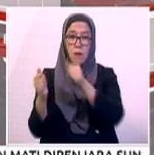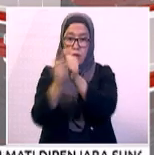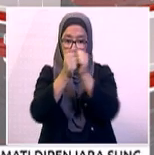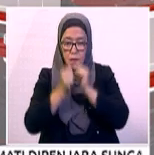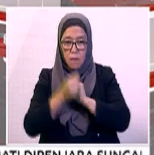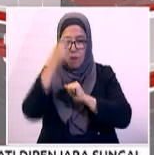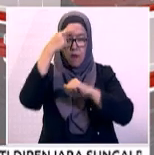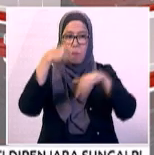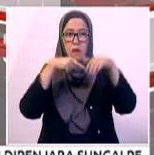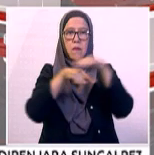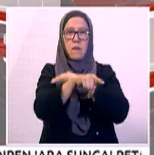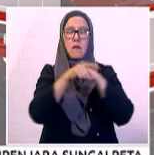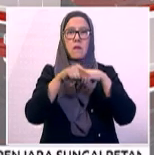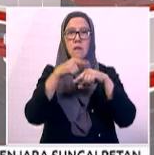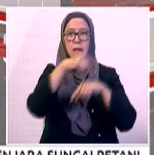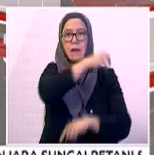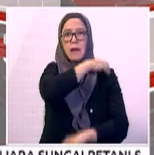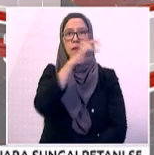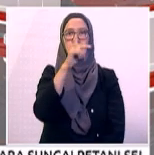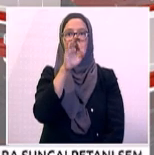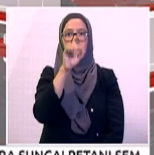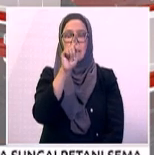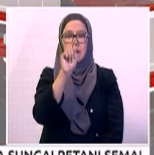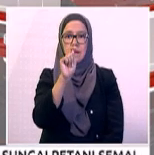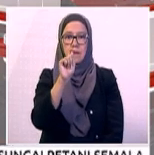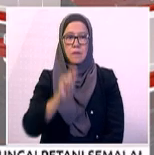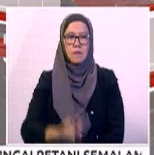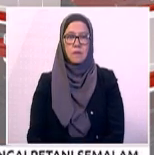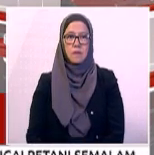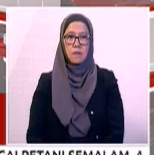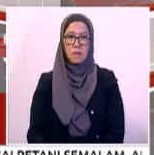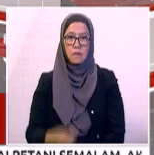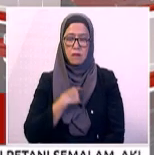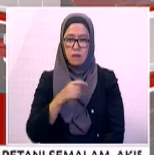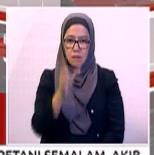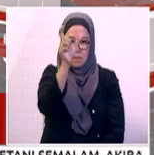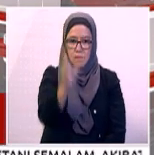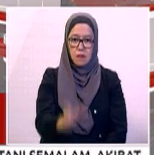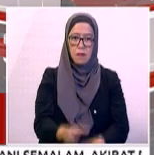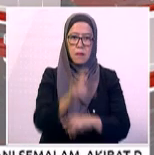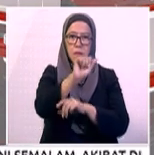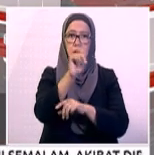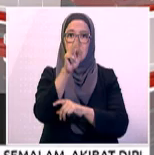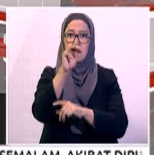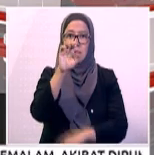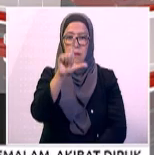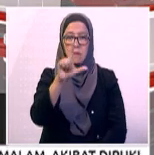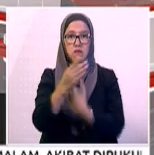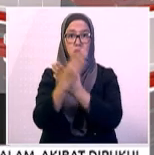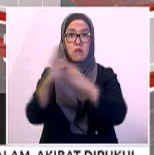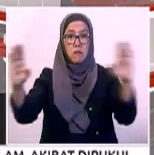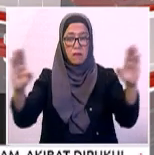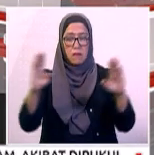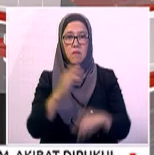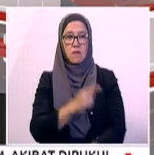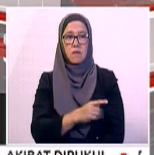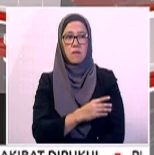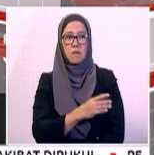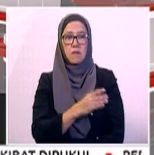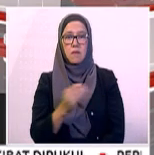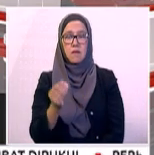Zulfarhan Osman Zulkarnain. Seorang tertuduh iaitu Muhammad Akmal Akif alias bagaimanapun dilepas dan